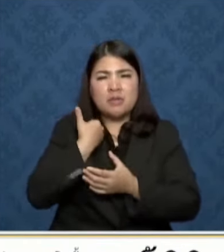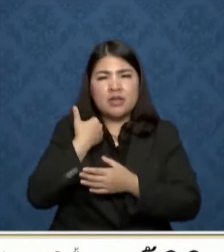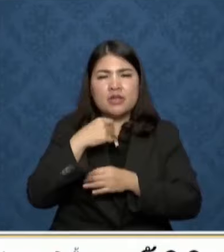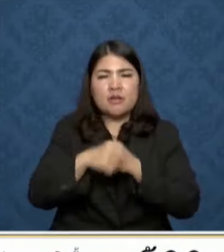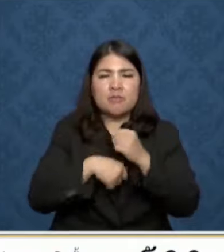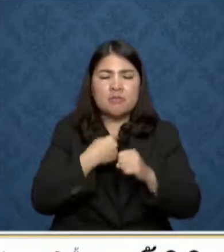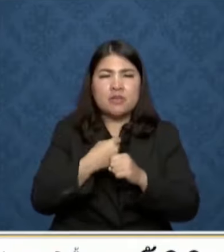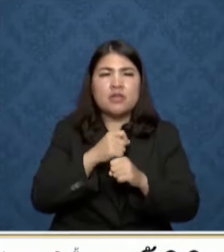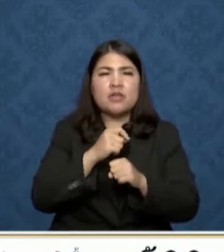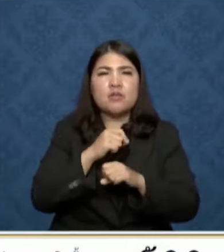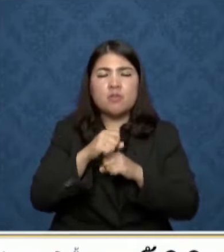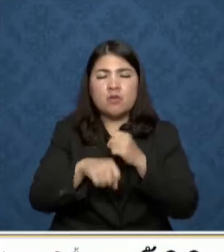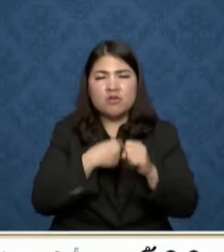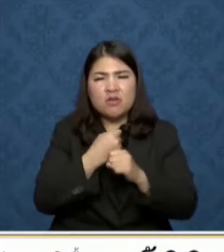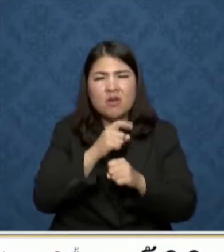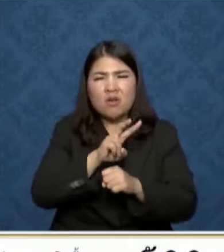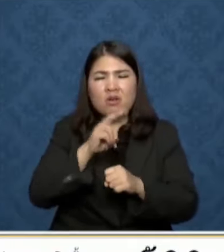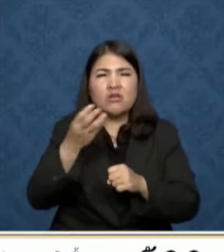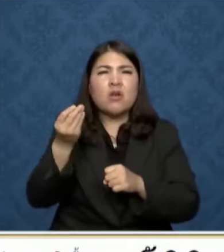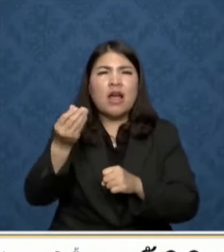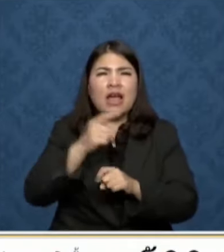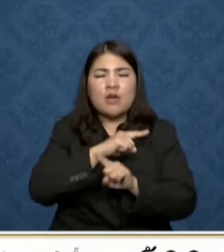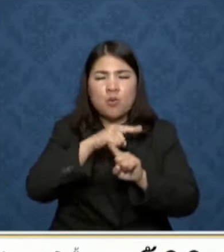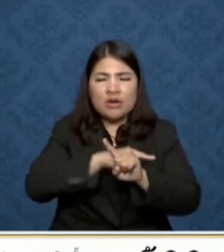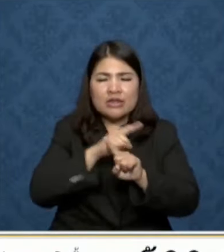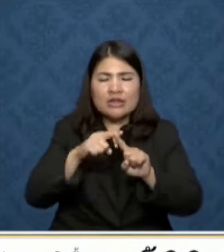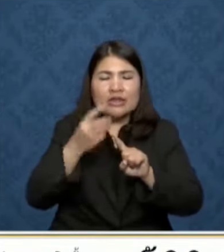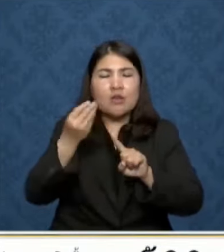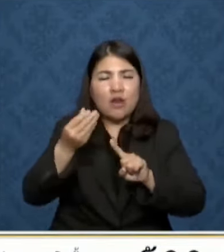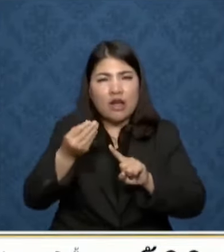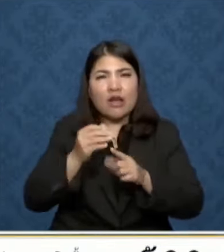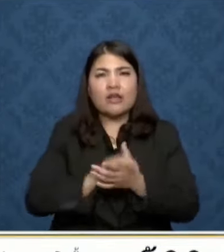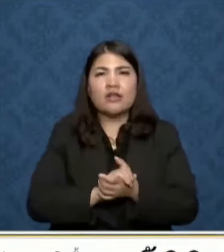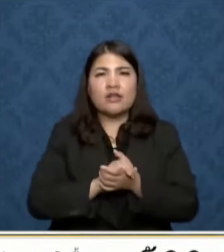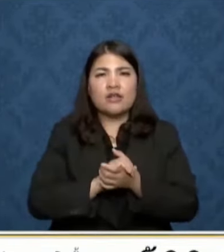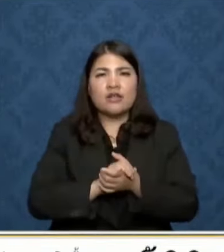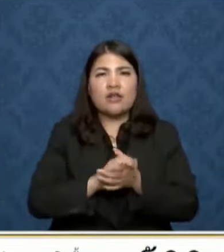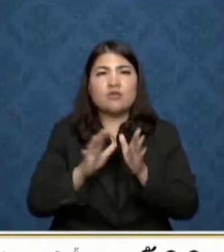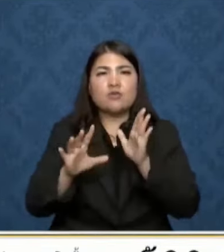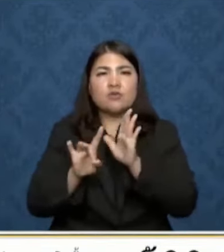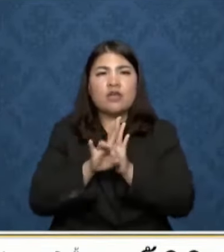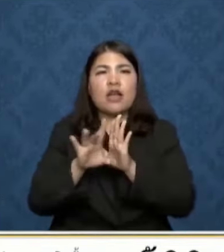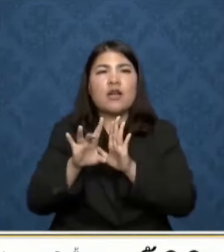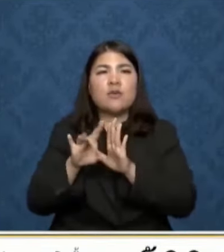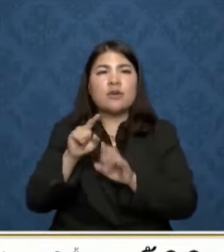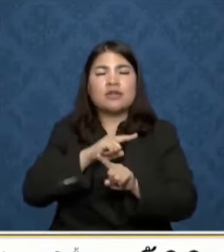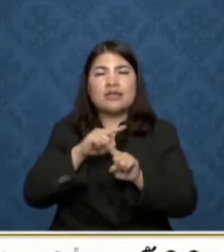myแล้วก็อัสโ inspect Entมเกิขเมไรแล้วกส้สดสFirst